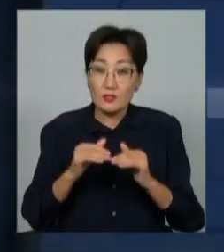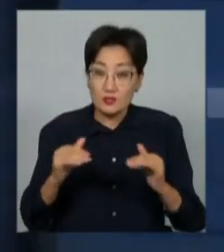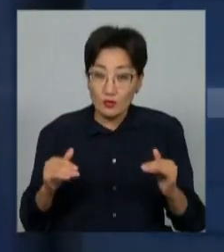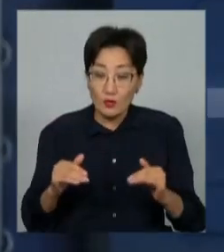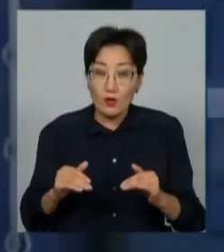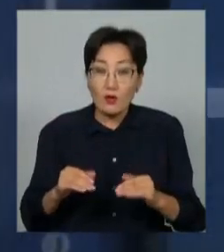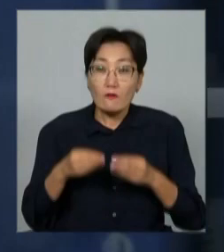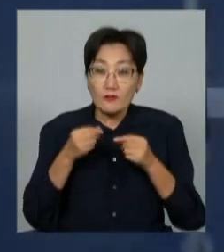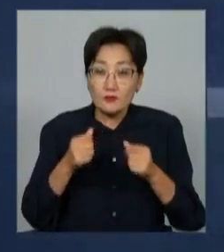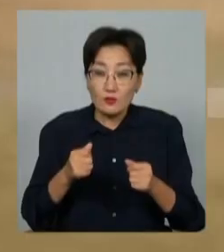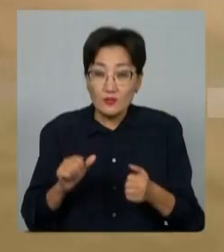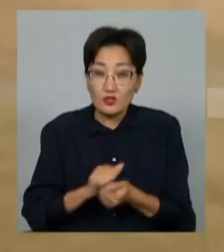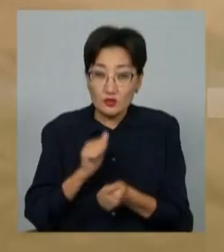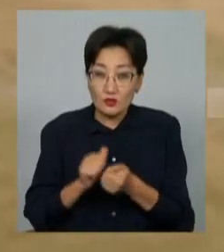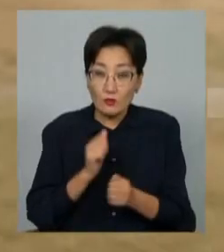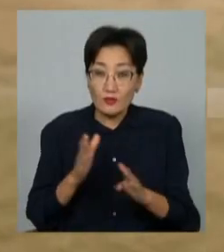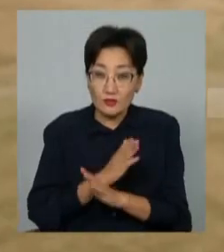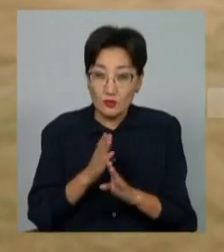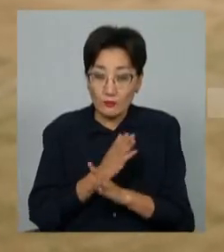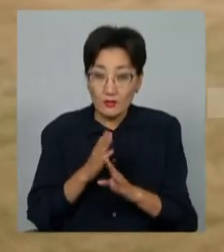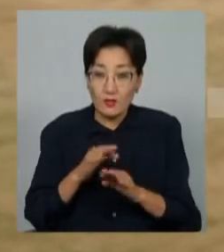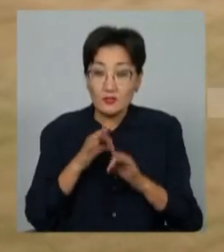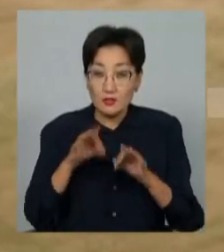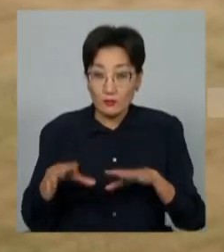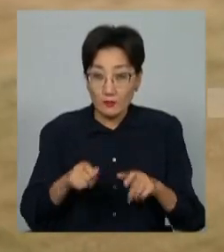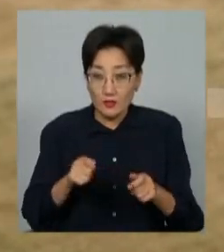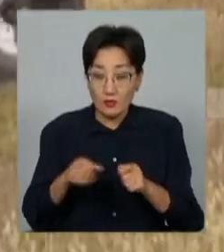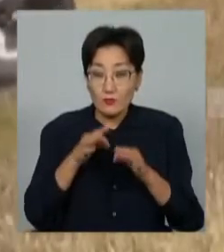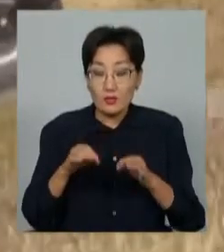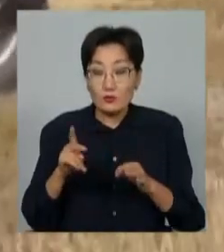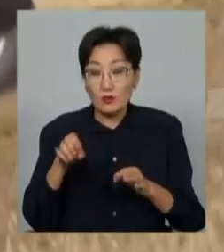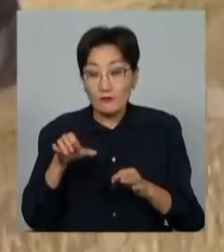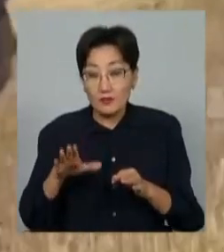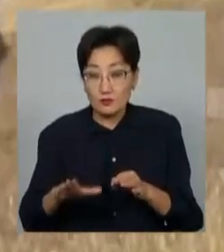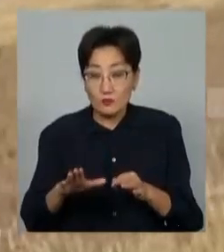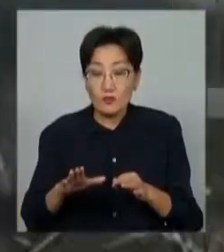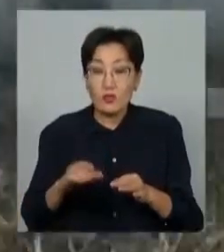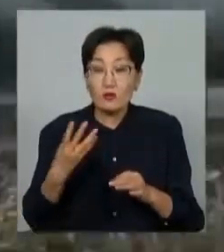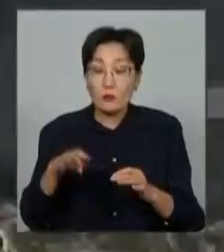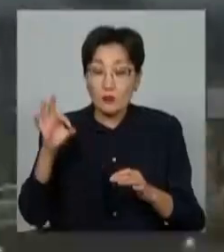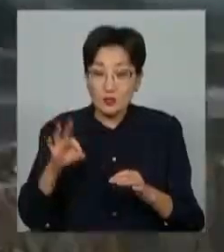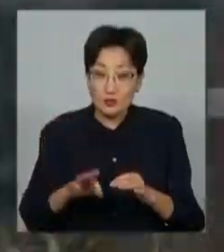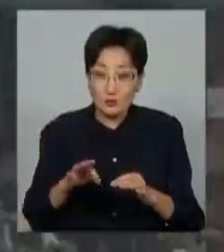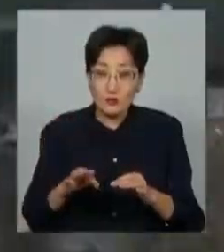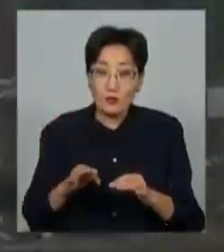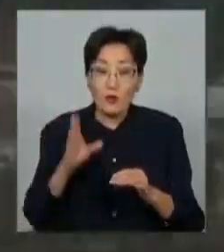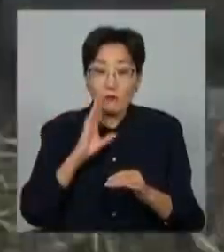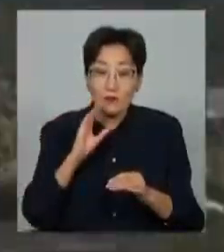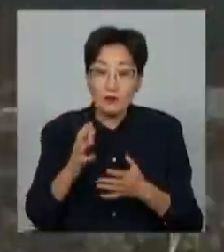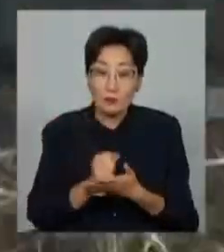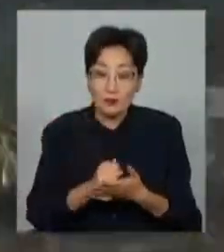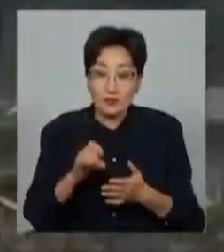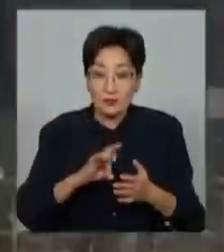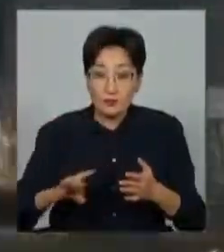и подвержено влиянию засушливого климата, подчеркнул президент. По словам Касым-Жомарта Токаева, 40% водных ресурсов